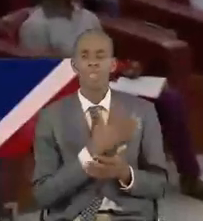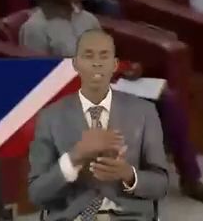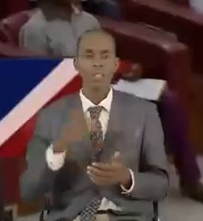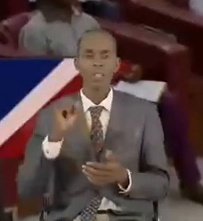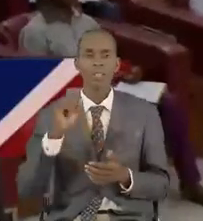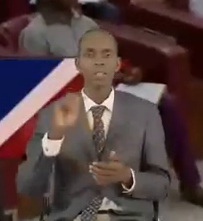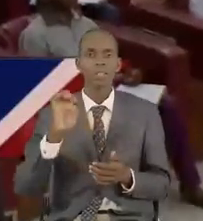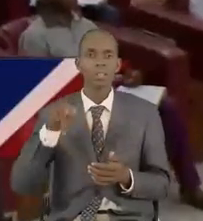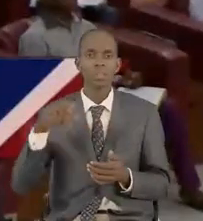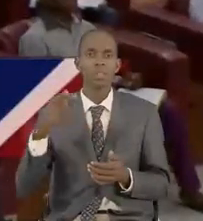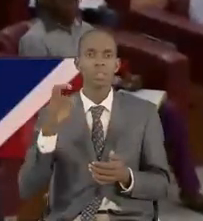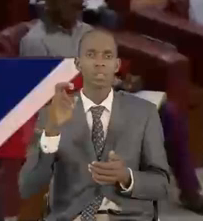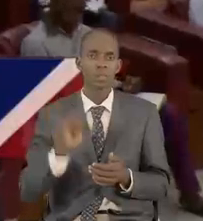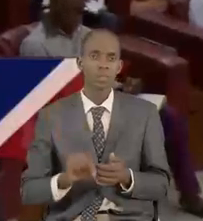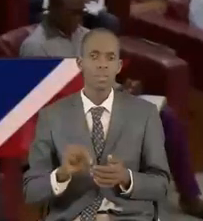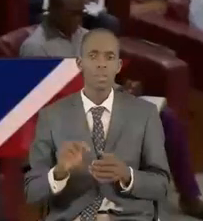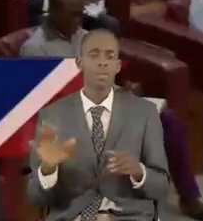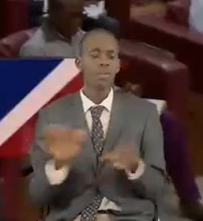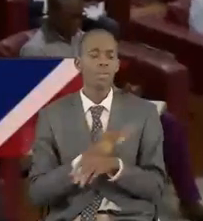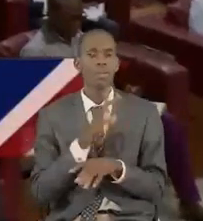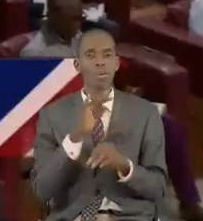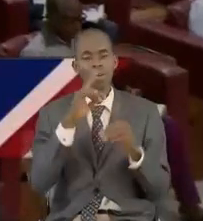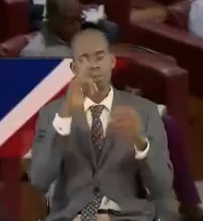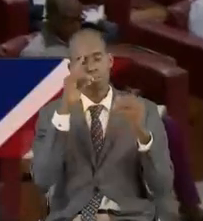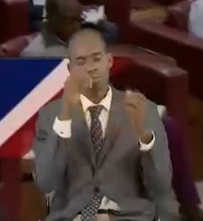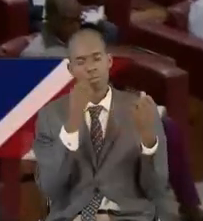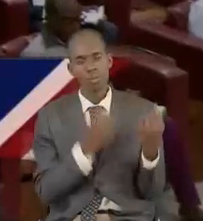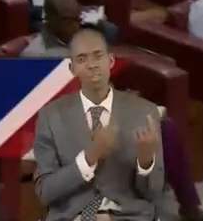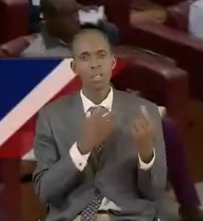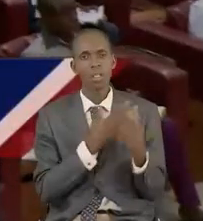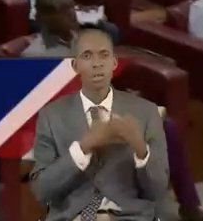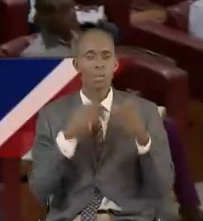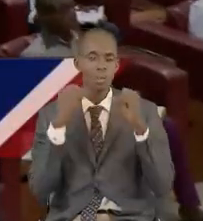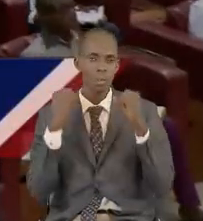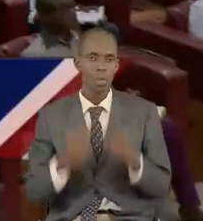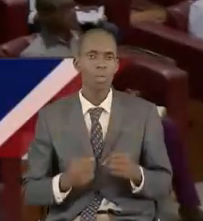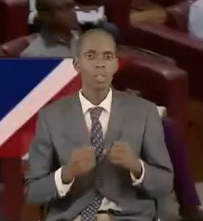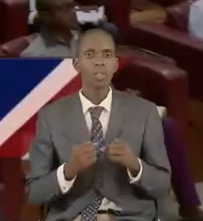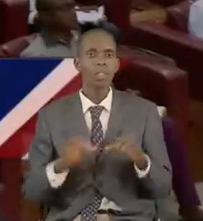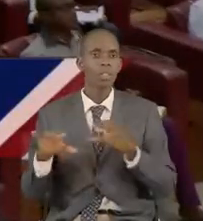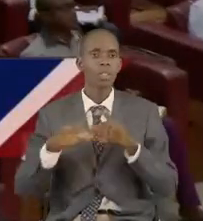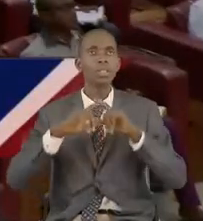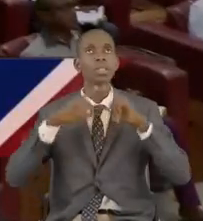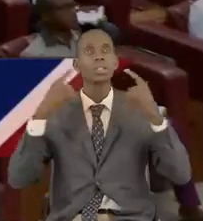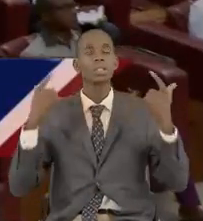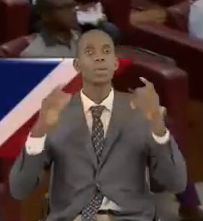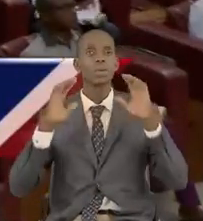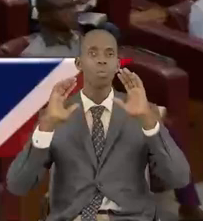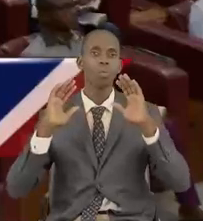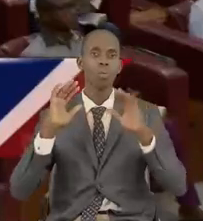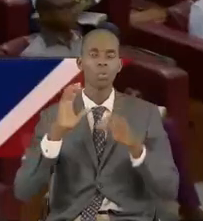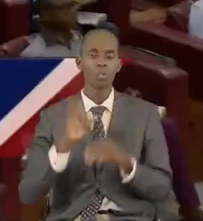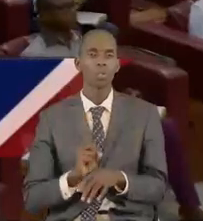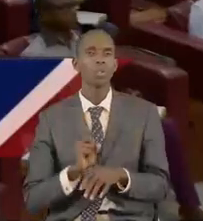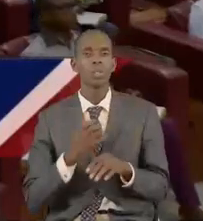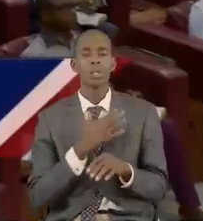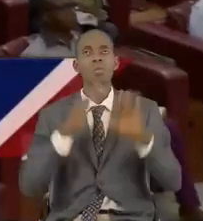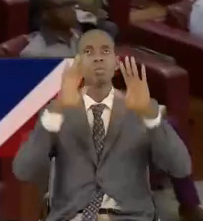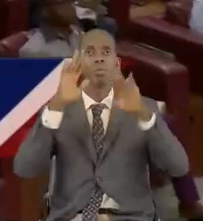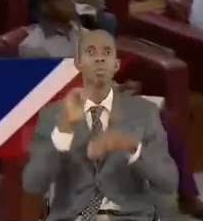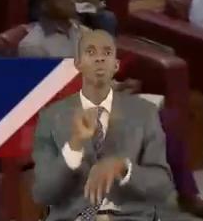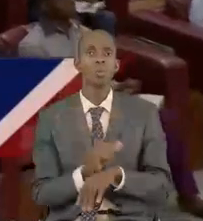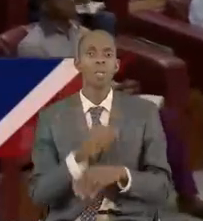Étienne plein de casser de puissance faisait des produits et de grands miracles parmi